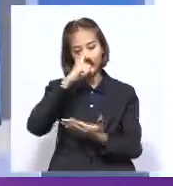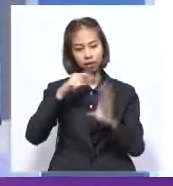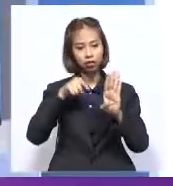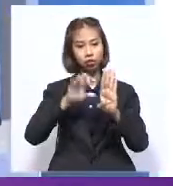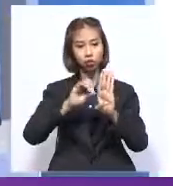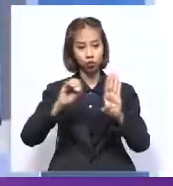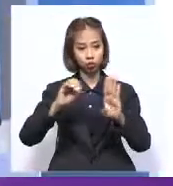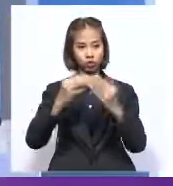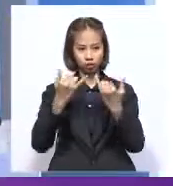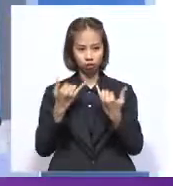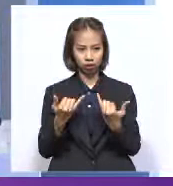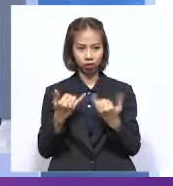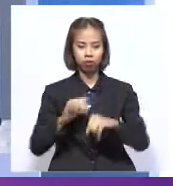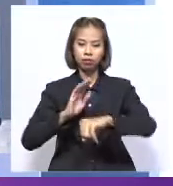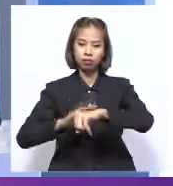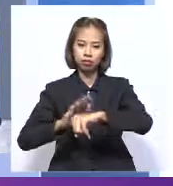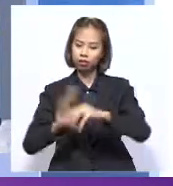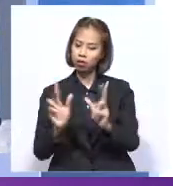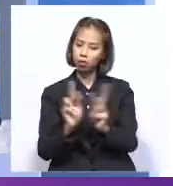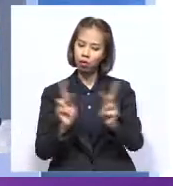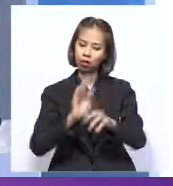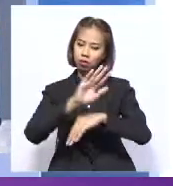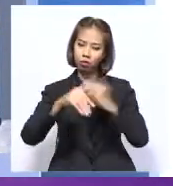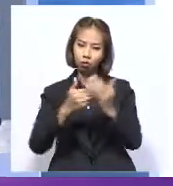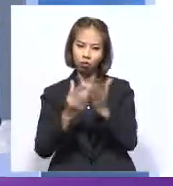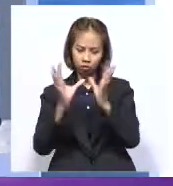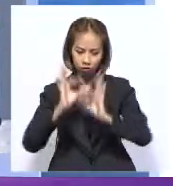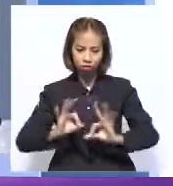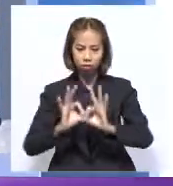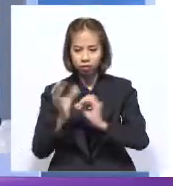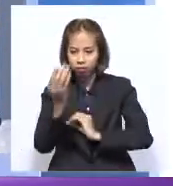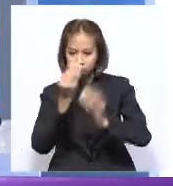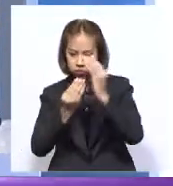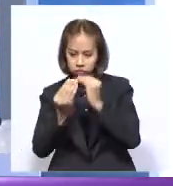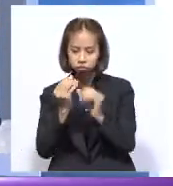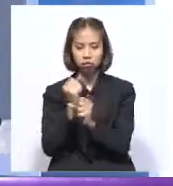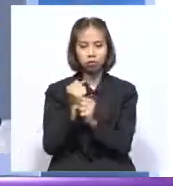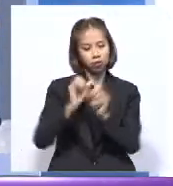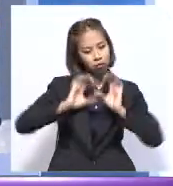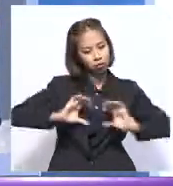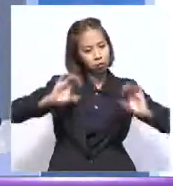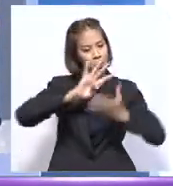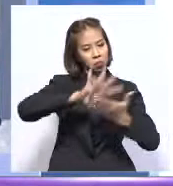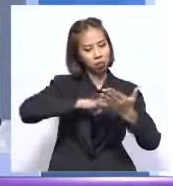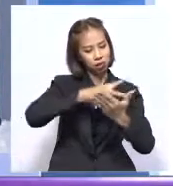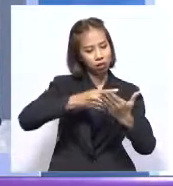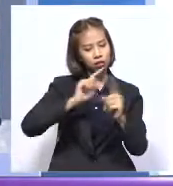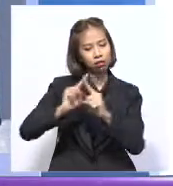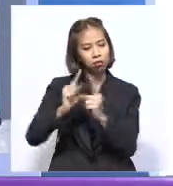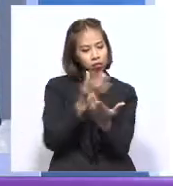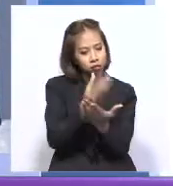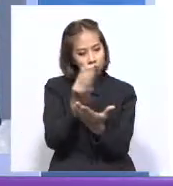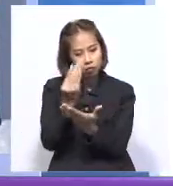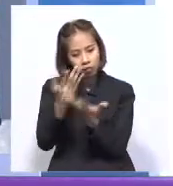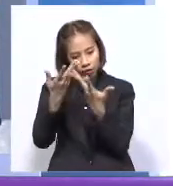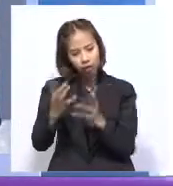านนายกนะครับก็ย้ำให้ทางคณะกรรมการทุกชุดศึกษาข้อมูลการทำงานของรัฐบาลในแต่ละนโยบายนะครับเพื่อนำไปปฏิบัติให้เ